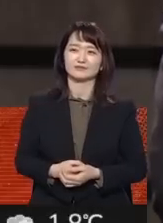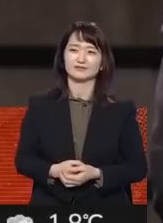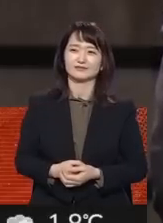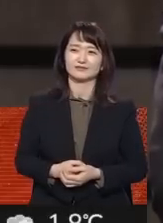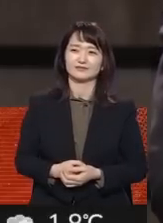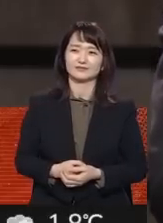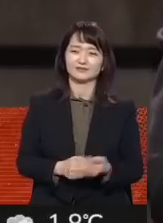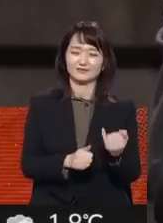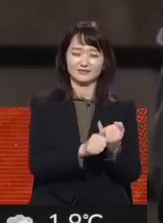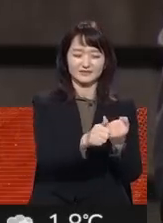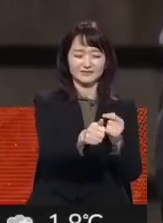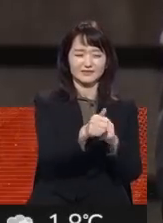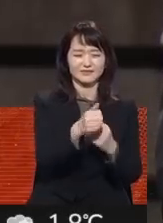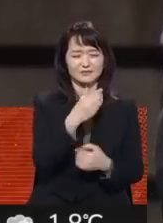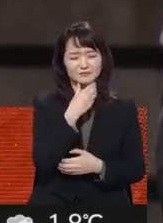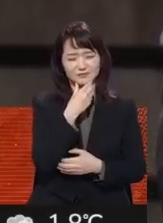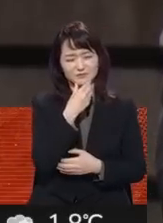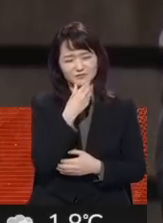제가